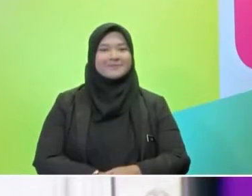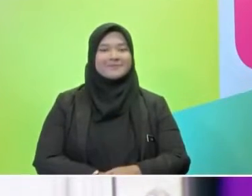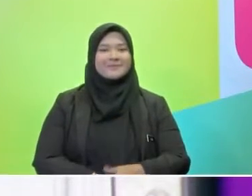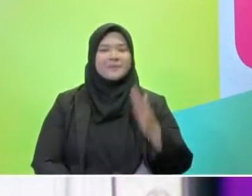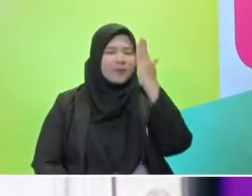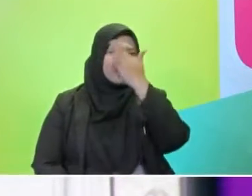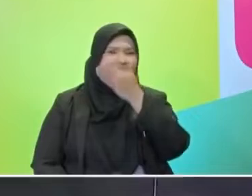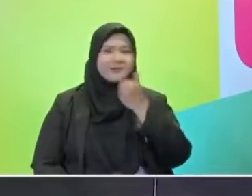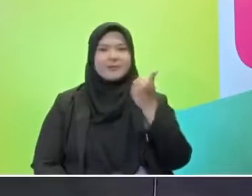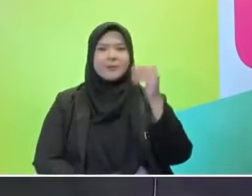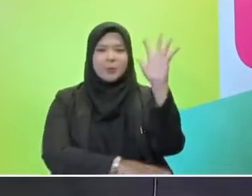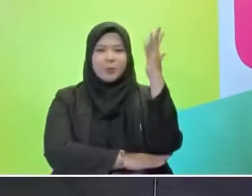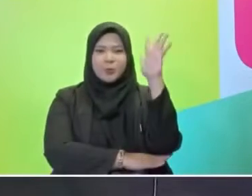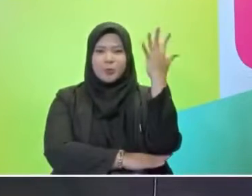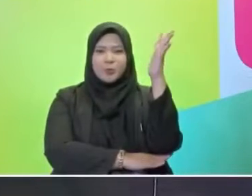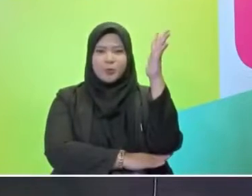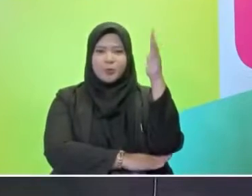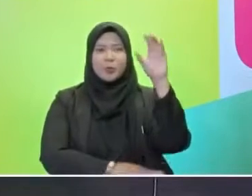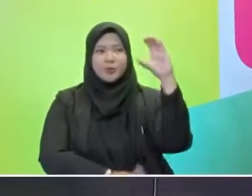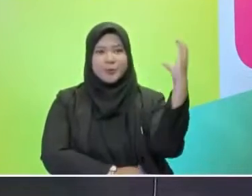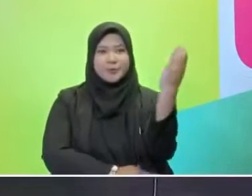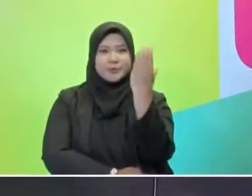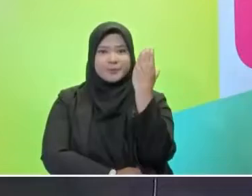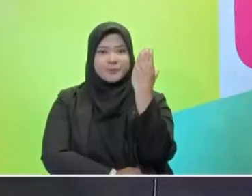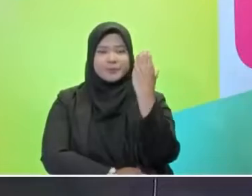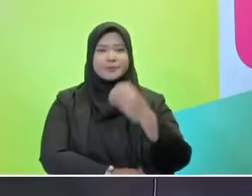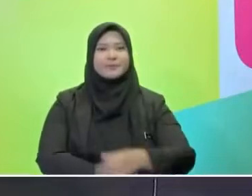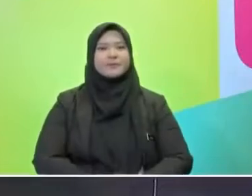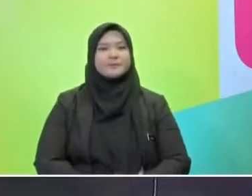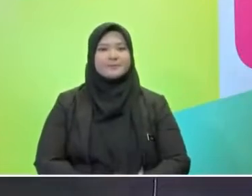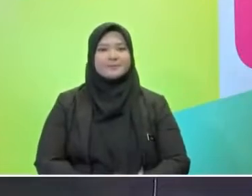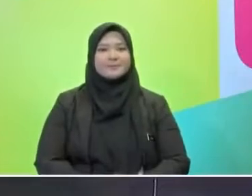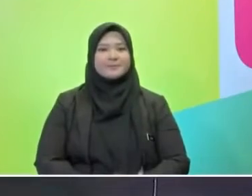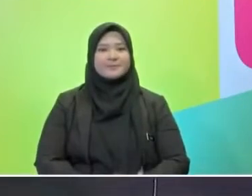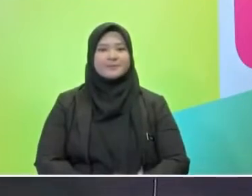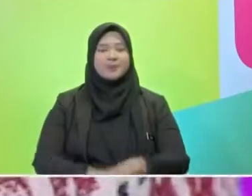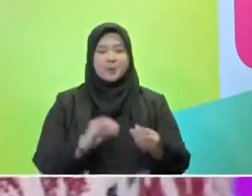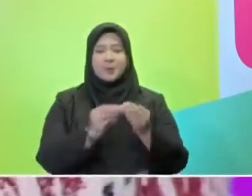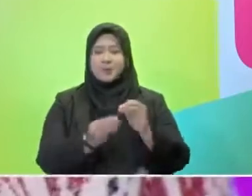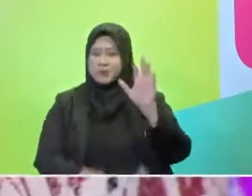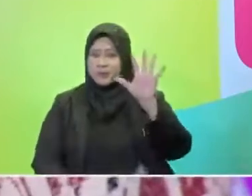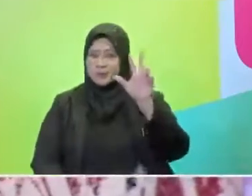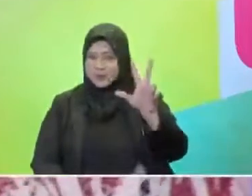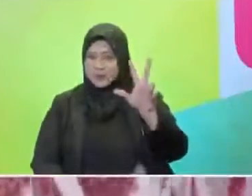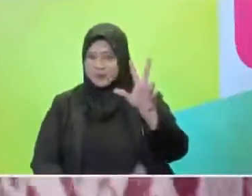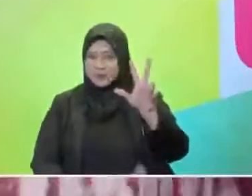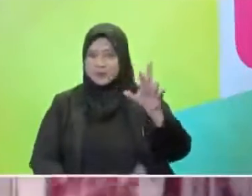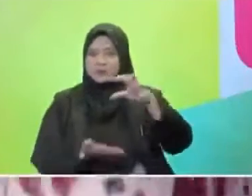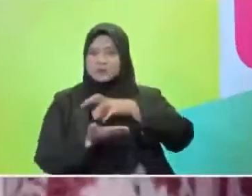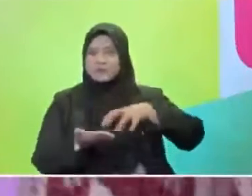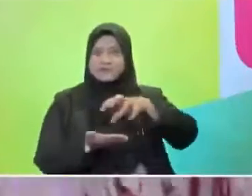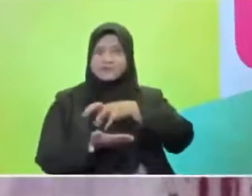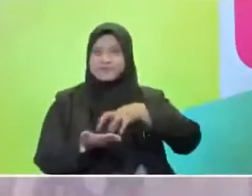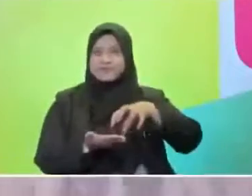cikgu. Kan. Okey, yang ke tiga. Sekejap mata, cikgu.